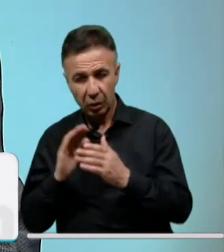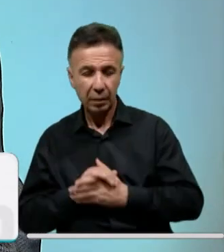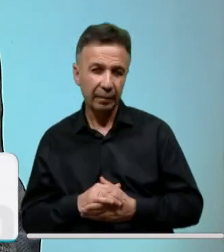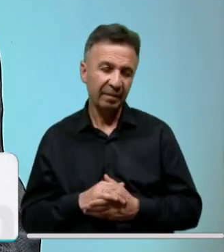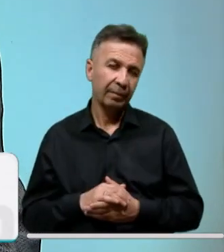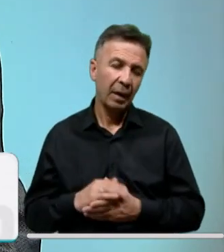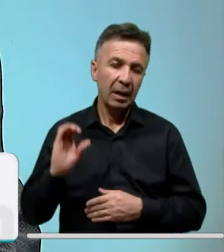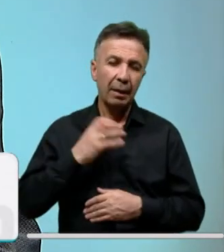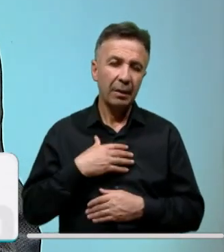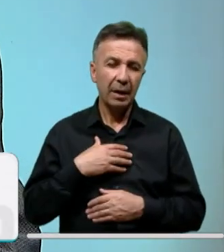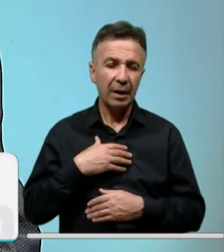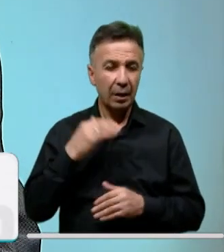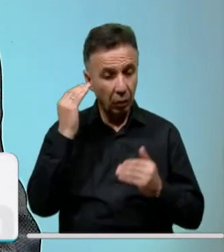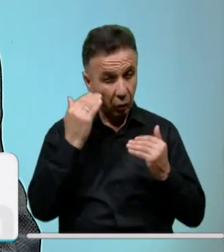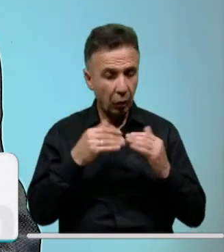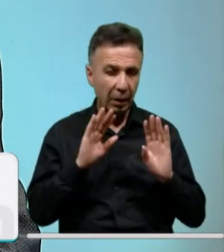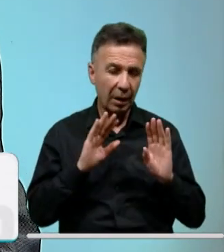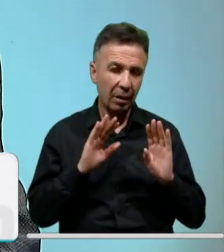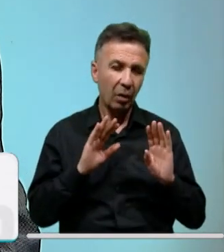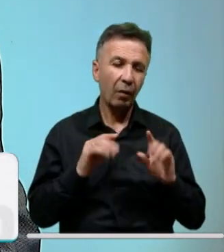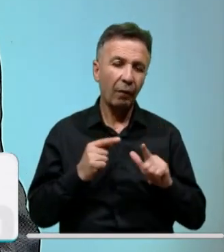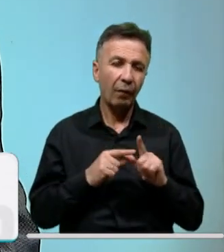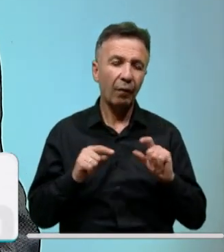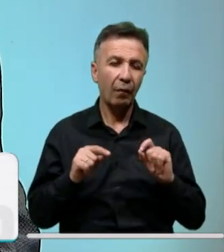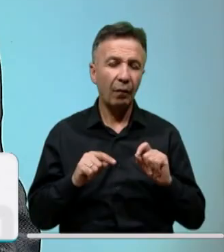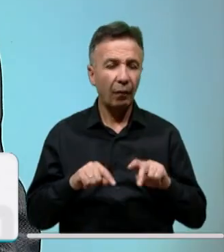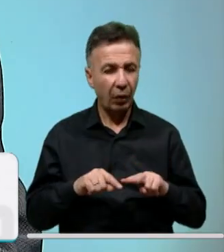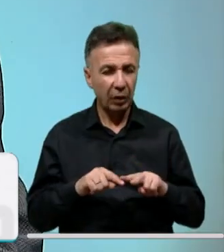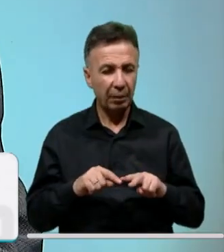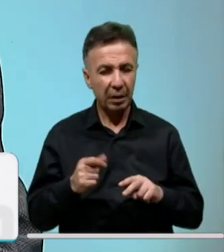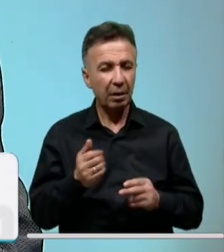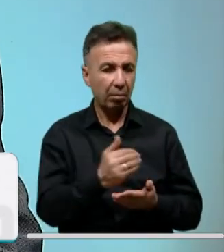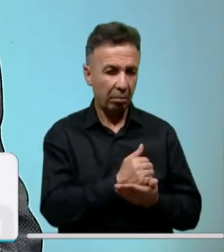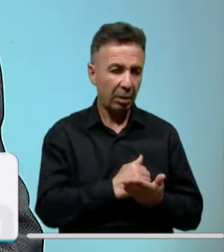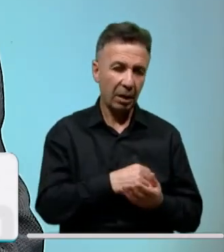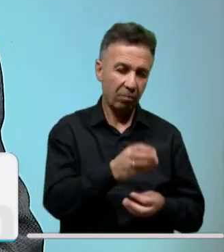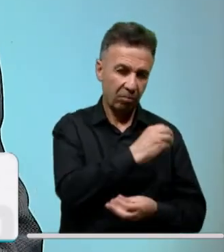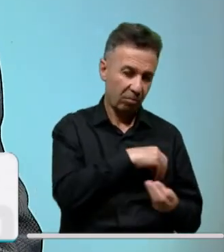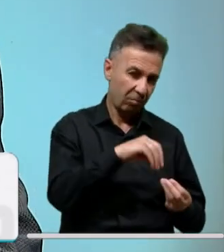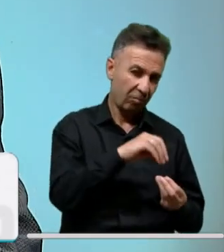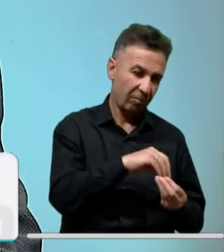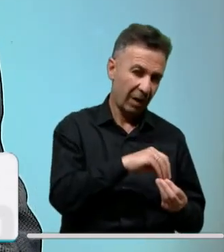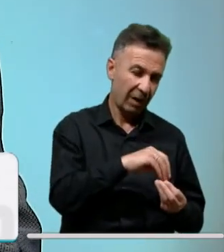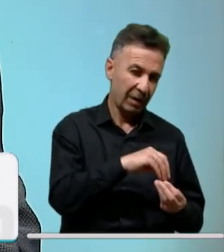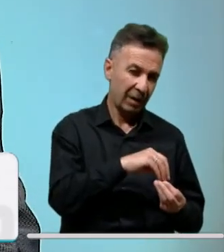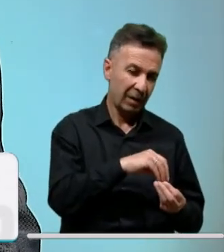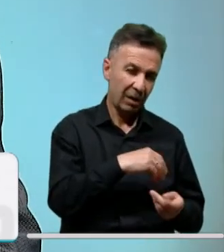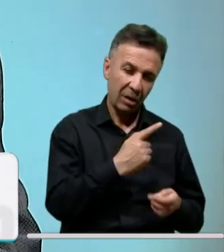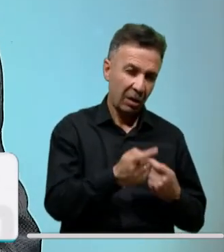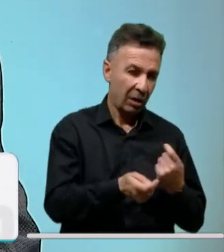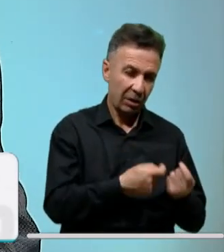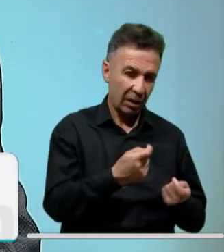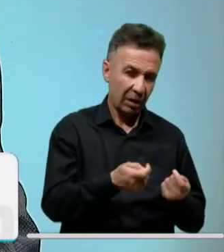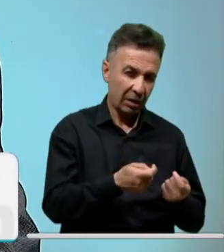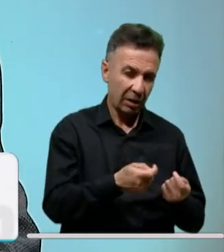bir takım işlemlerle o fonda biriken sizin paranız, başkasının var. Belki binlerce, milyonlarca kişi o